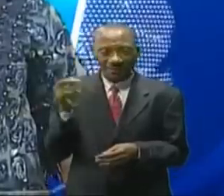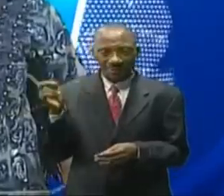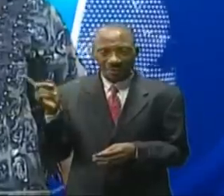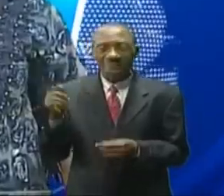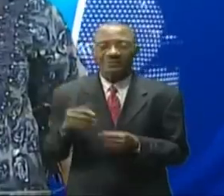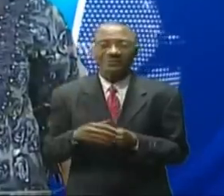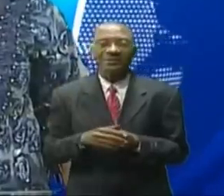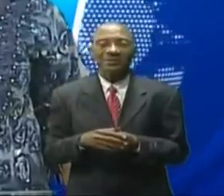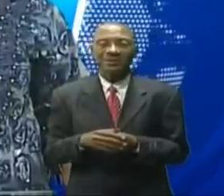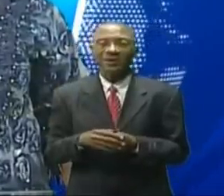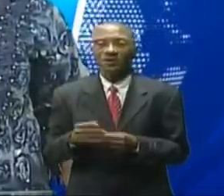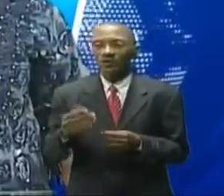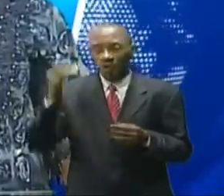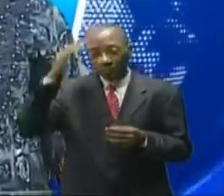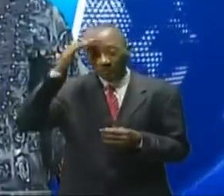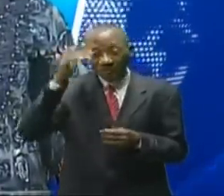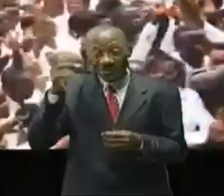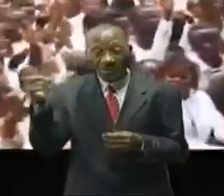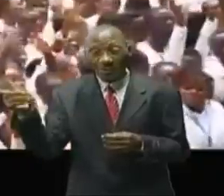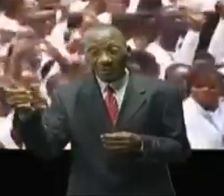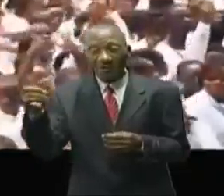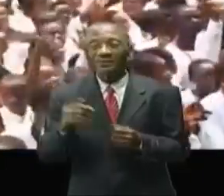parle avec Joël Kaimbi.